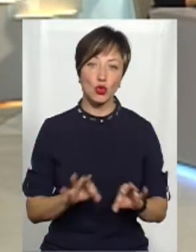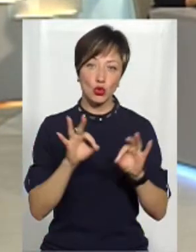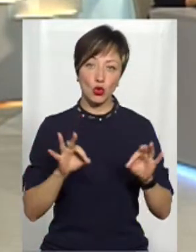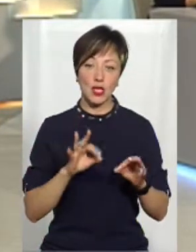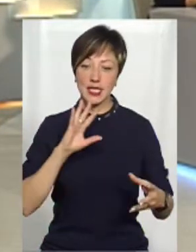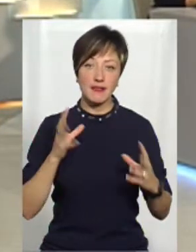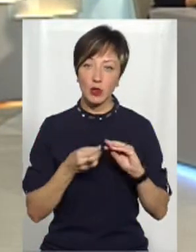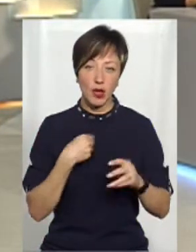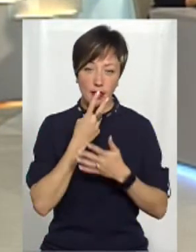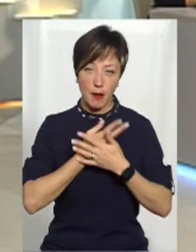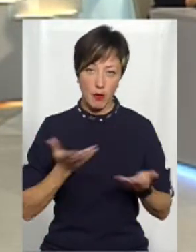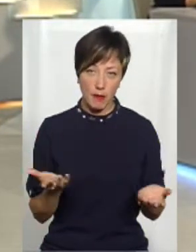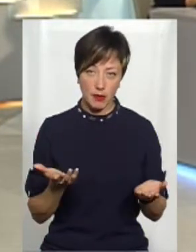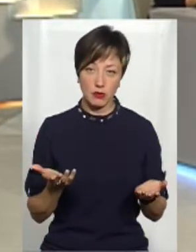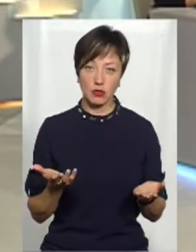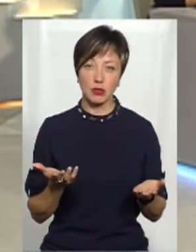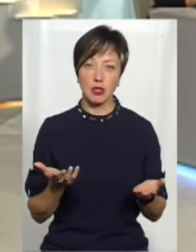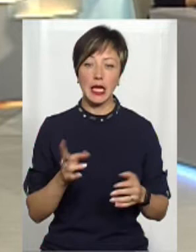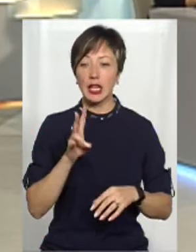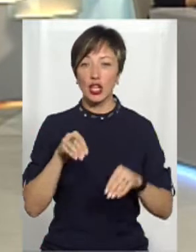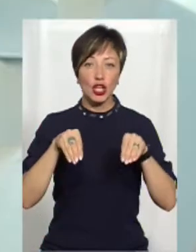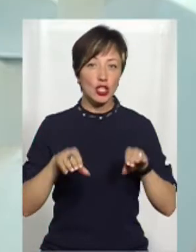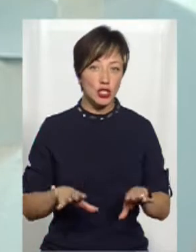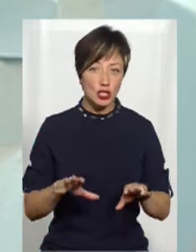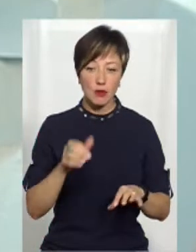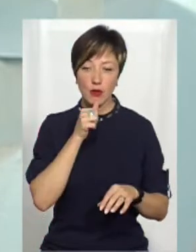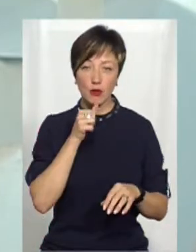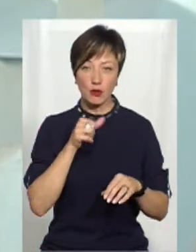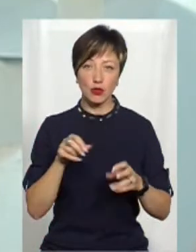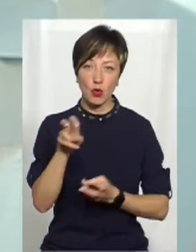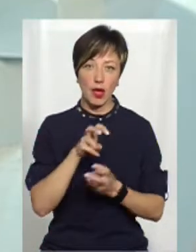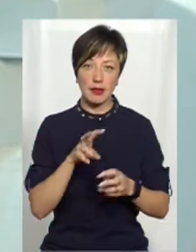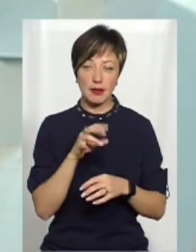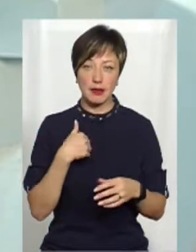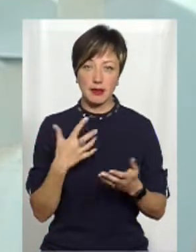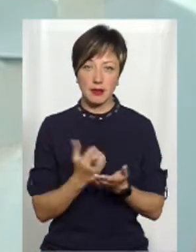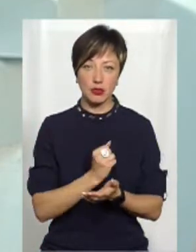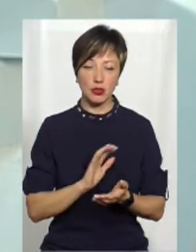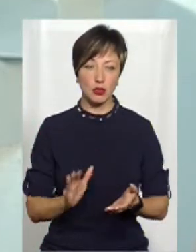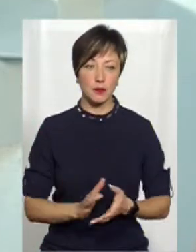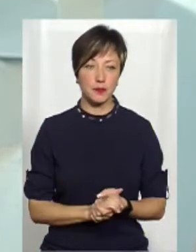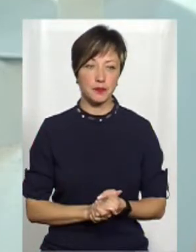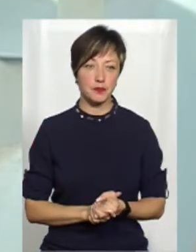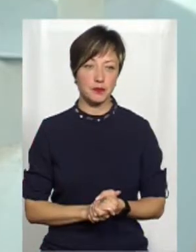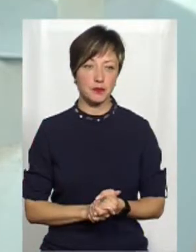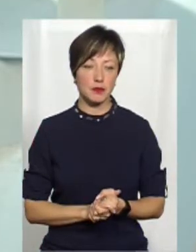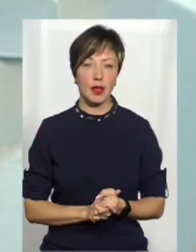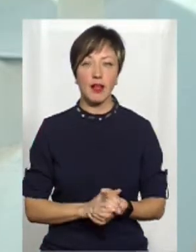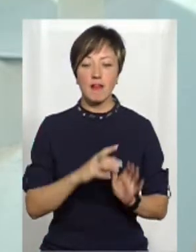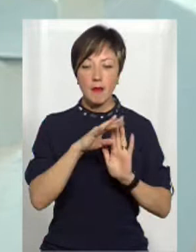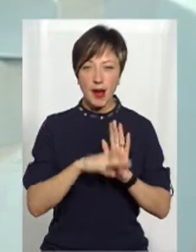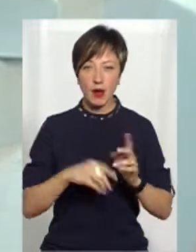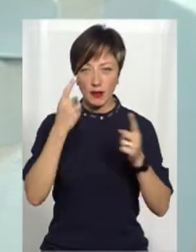звіту я не побачила, ні в там в рішеннях пробувала шукати, ні в рішеннях, ні безпосередньо в переліку